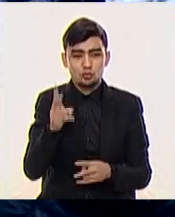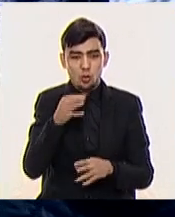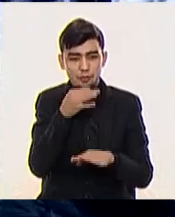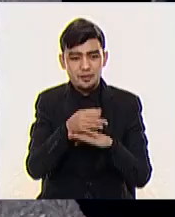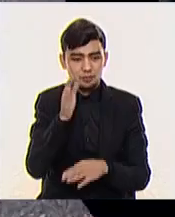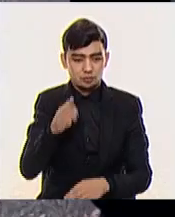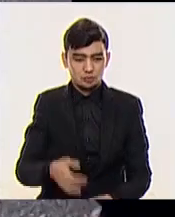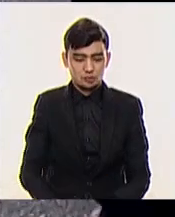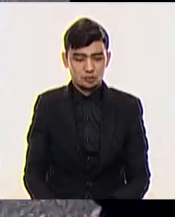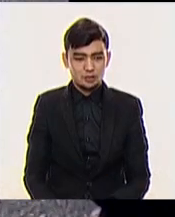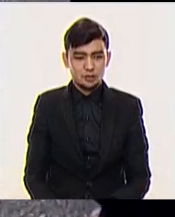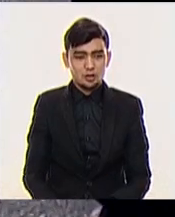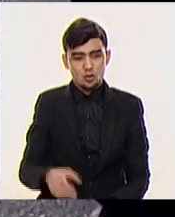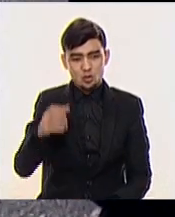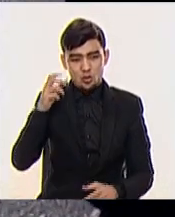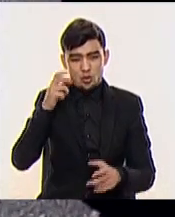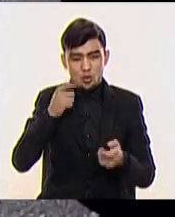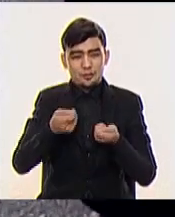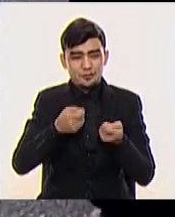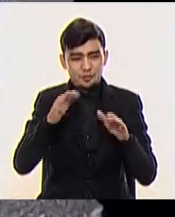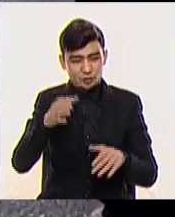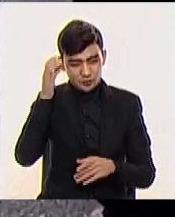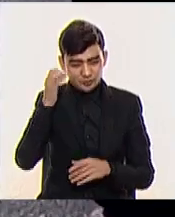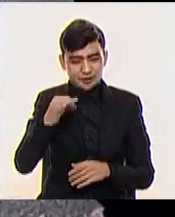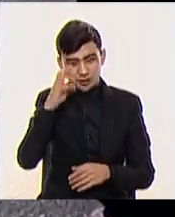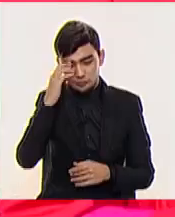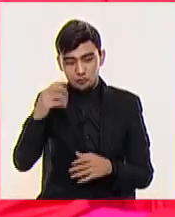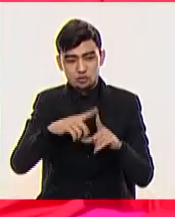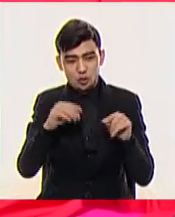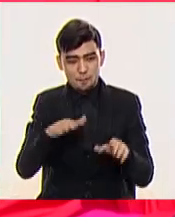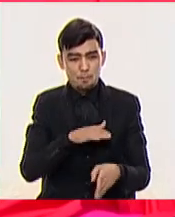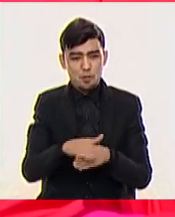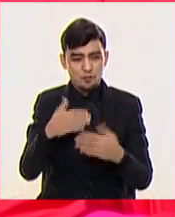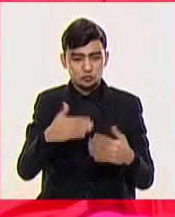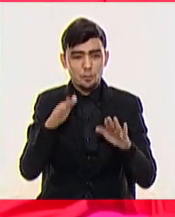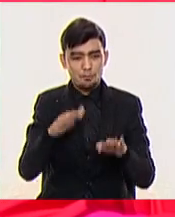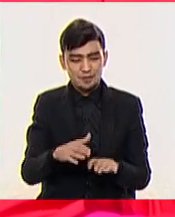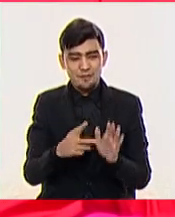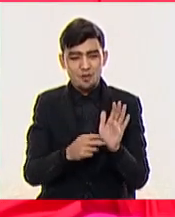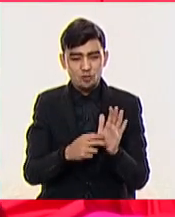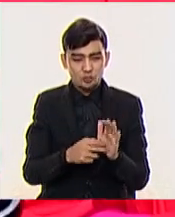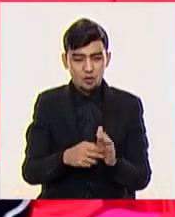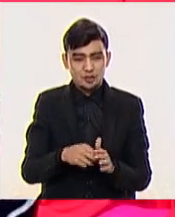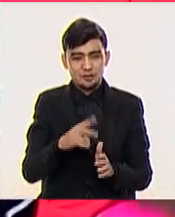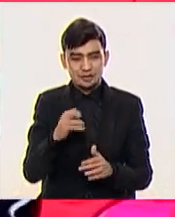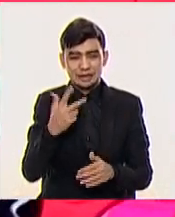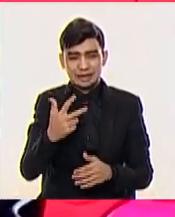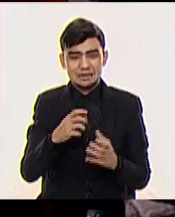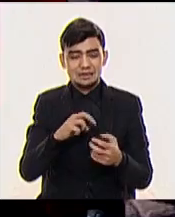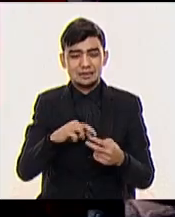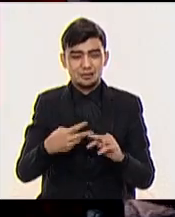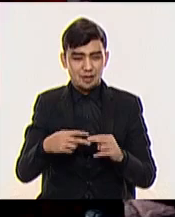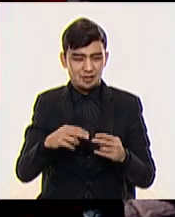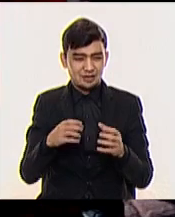будет отвечать? В управлении образования объяснили, что государственная школа переполнена. Вместо 800 там в 3 смены учатся